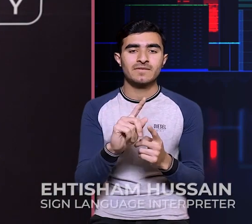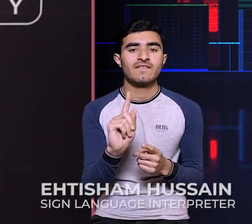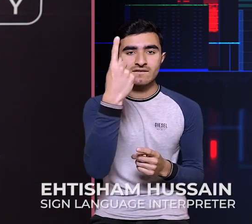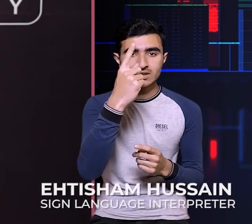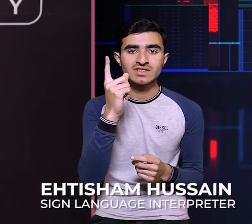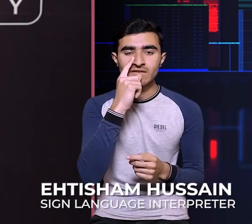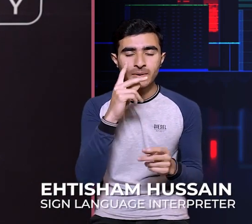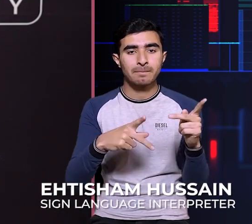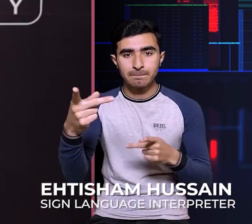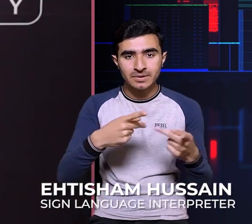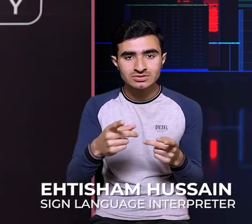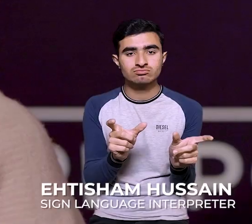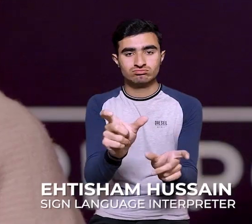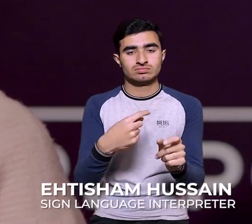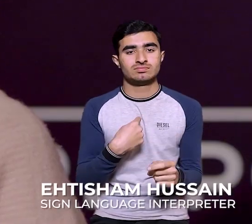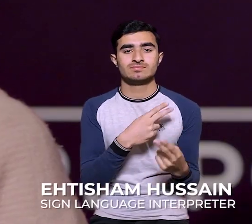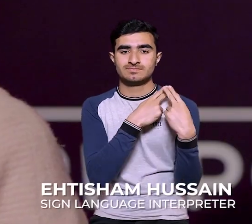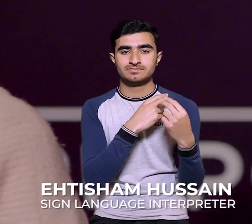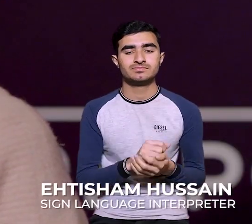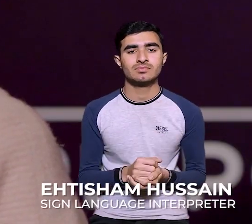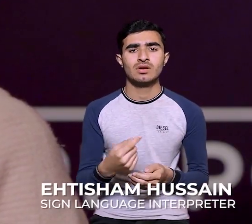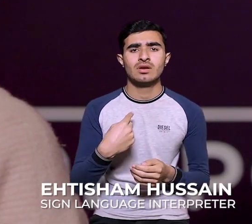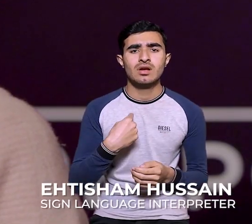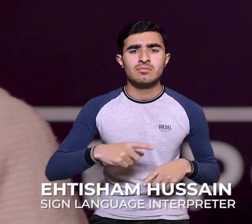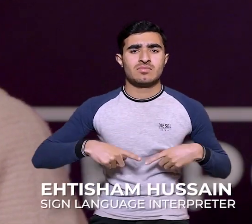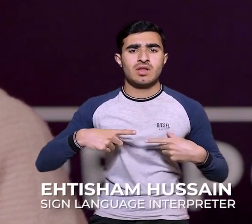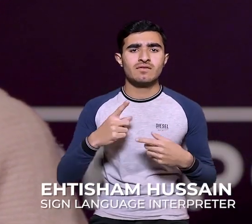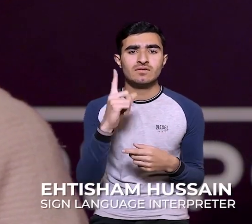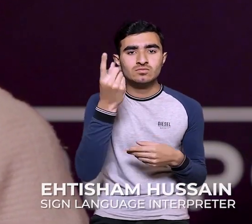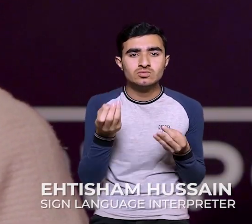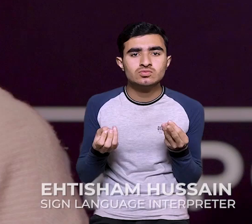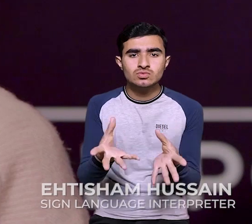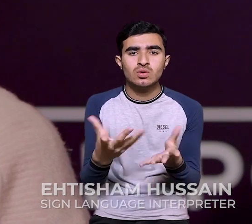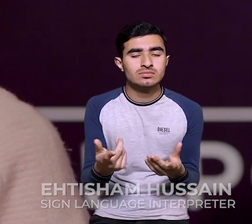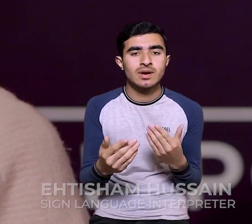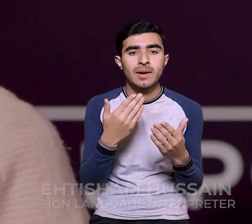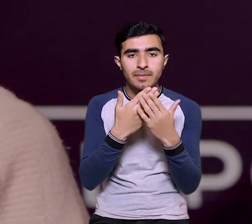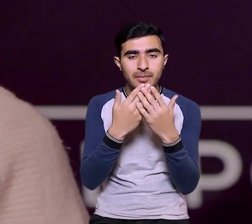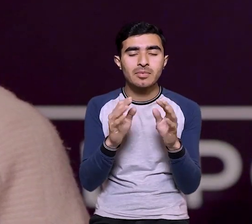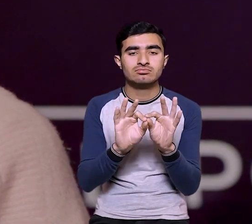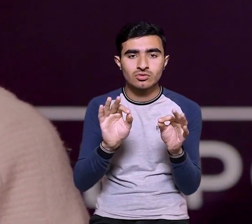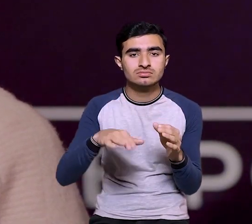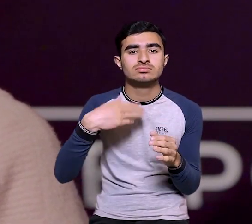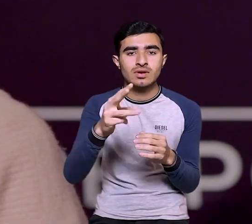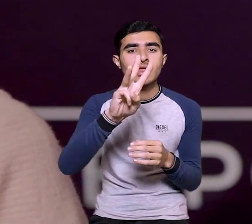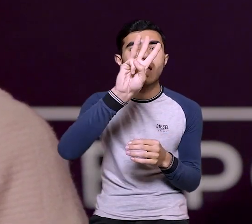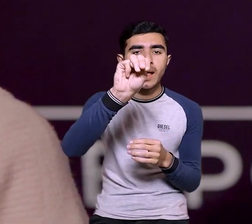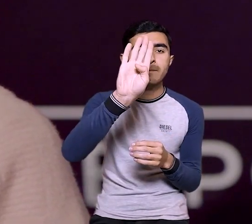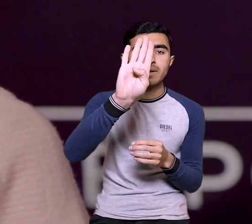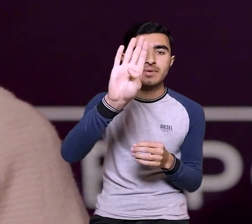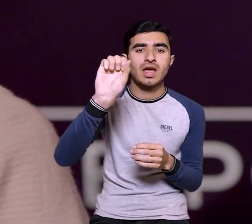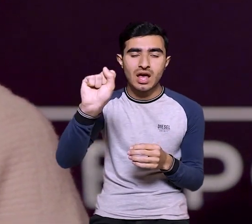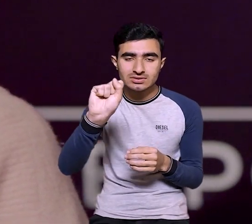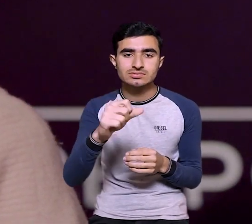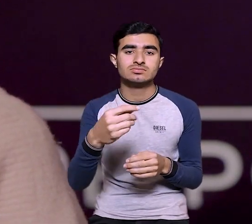of Commerce and Industry in Pakistan. मैंने अपनी ज़िंदगी की शुरुआत की बेसिक पढ़ाई के बाद आई जॉइंड किंग एडवर्ड मेडिकल